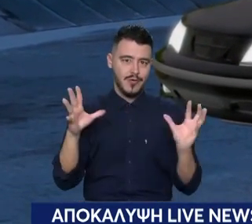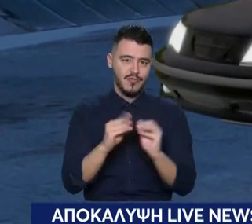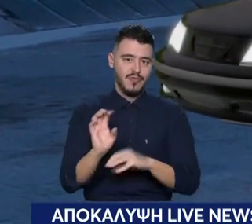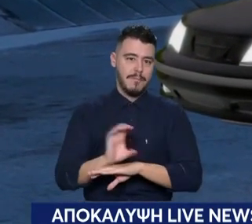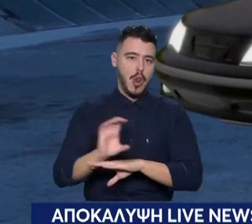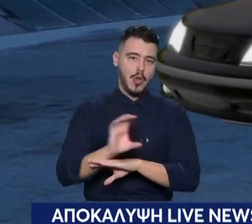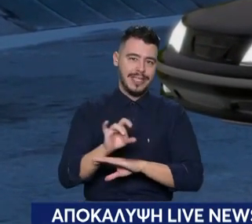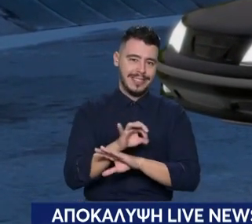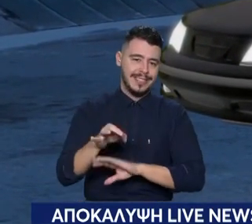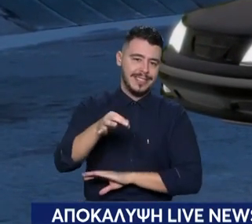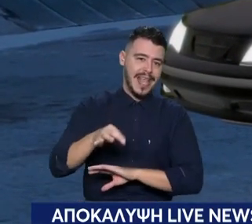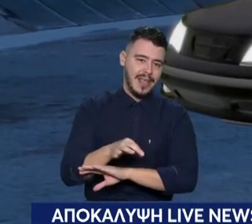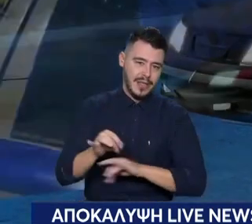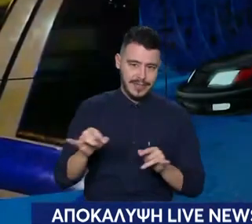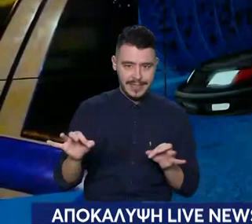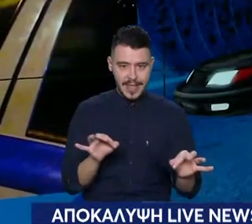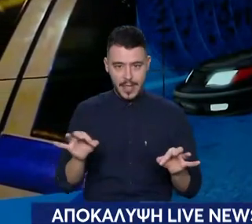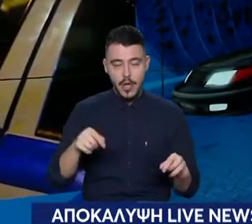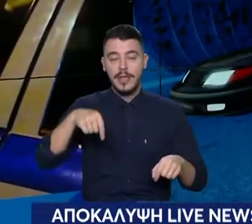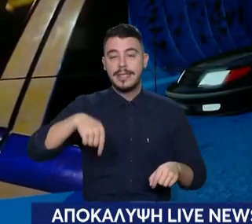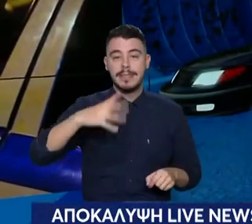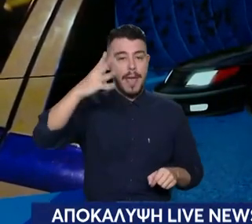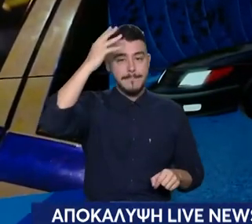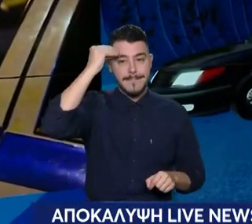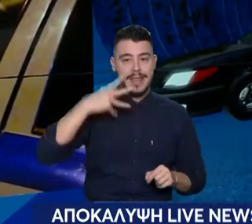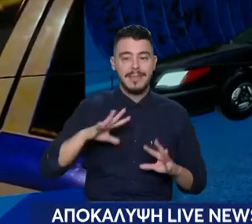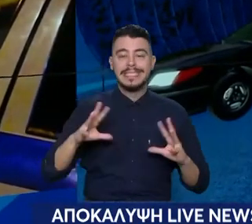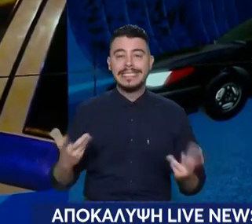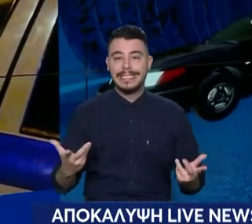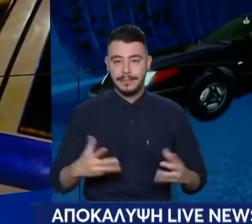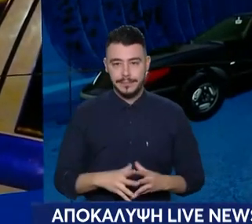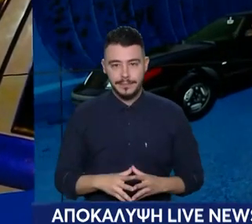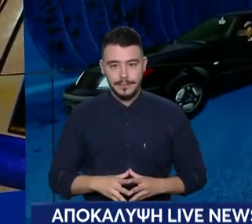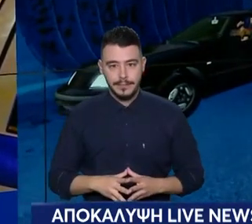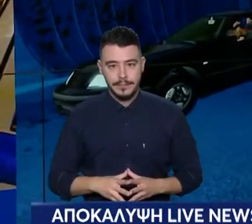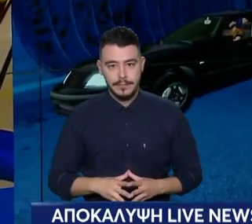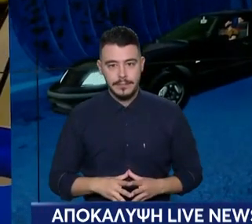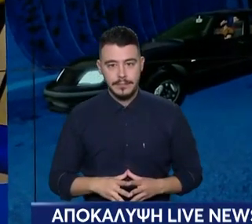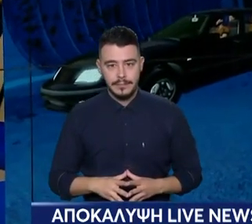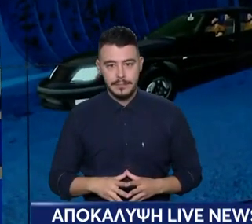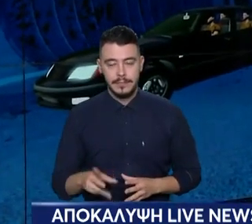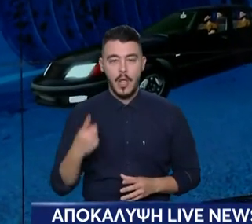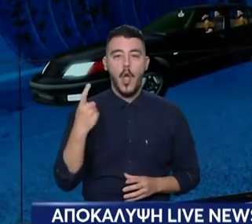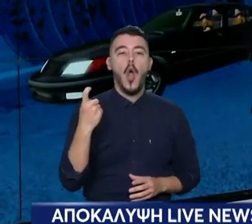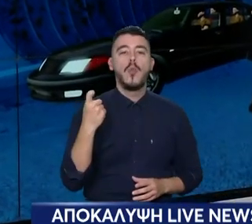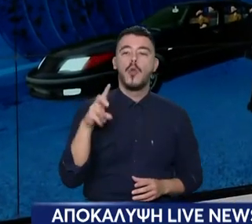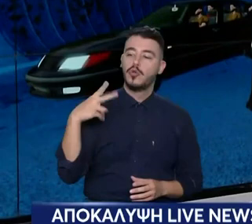Σήμερα λοιπόν έχουμε πληροφορίες, έχει το Live News πληροφορίες για τα ευρήματα στο όπλο του